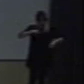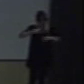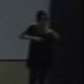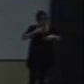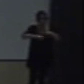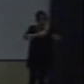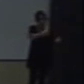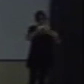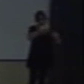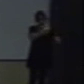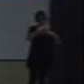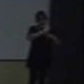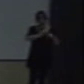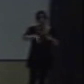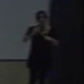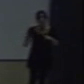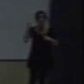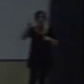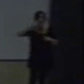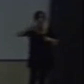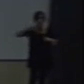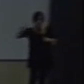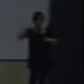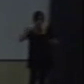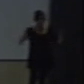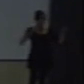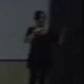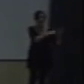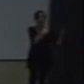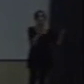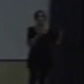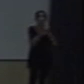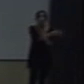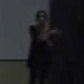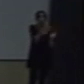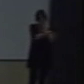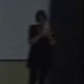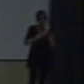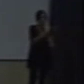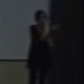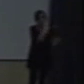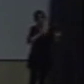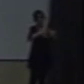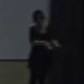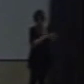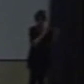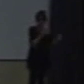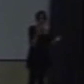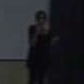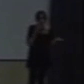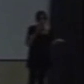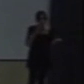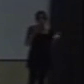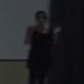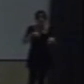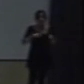la OTAN ha d'intervenir a Misrata o a Benghazi, i perquè crec que això ens està convertint esclaus